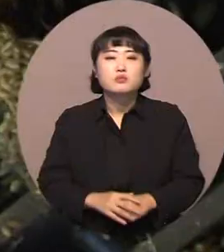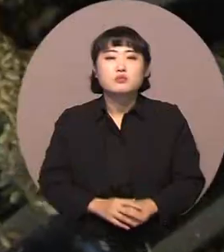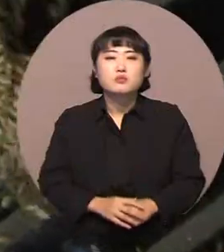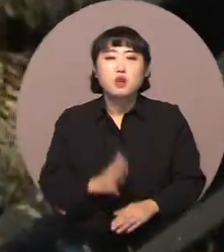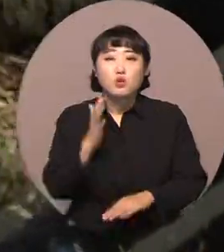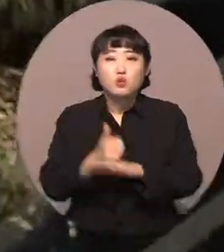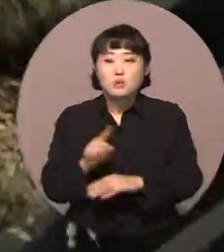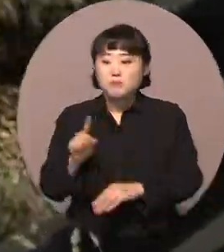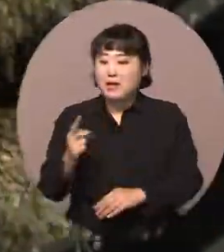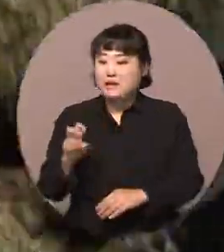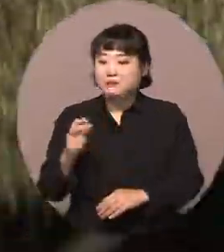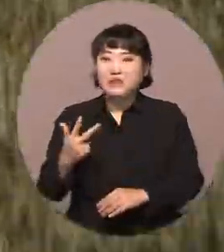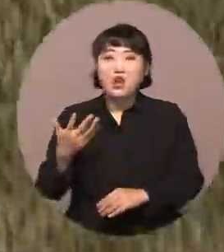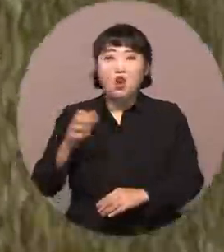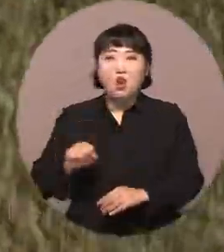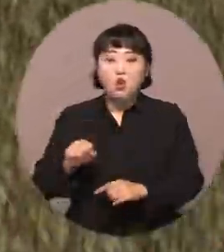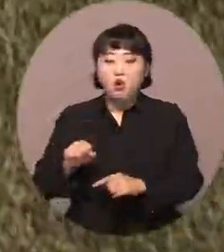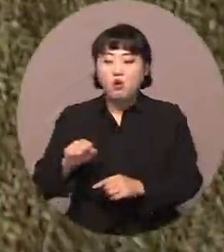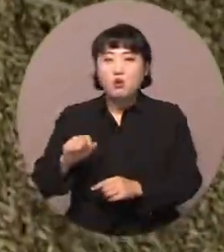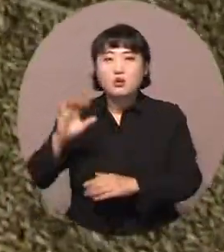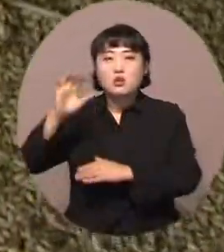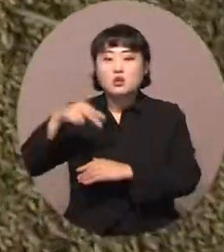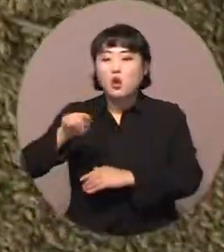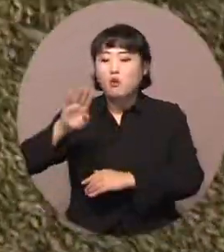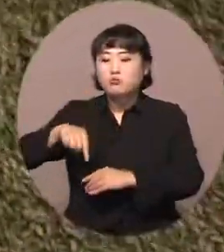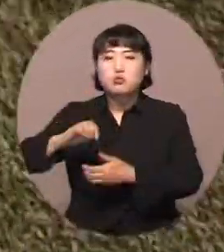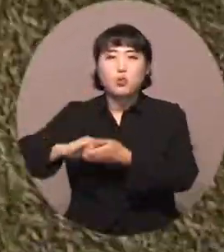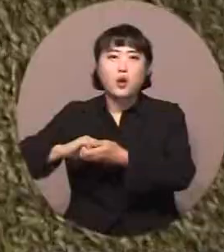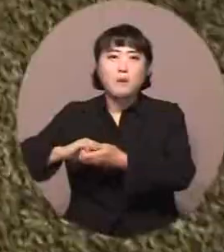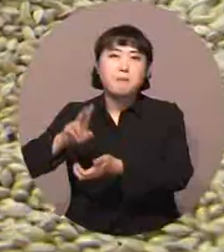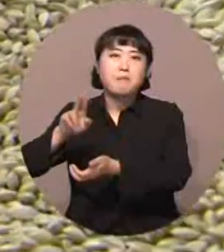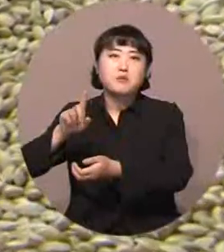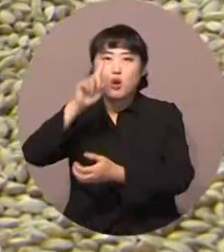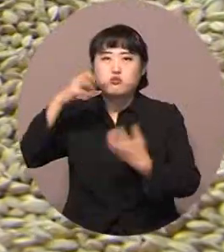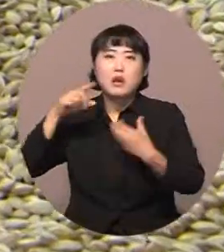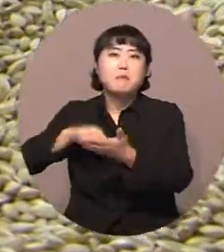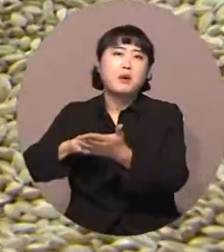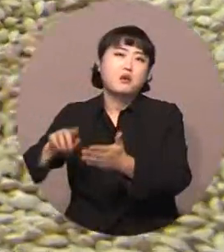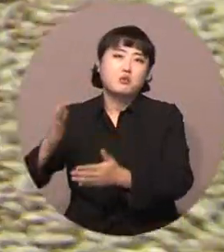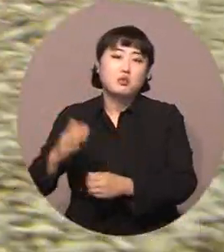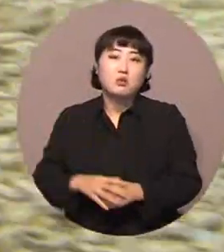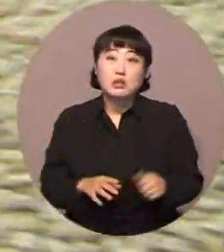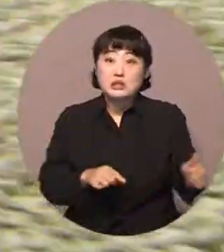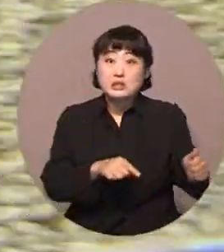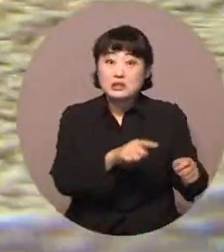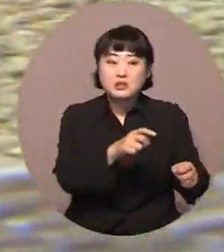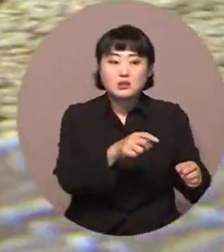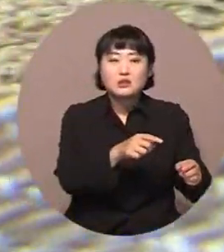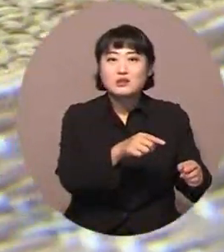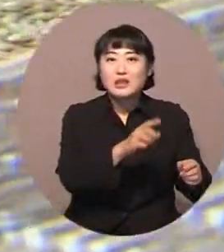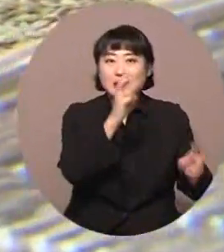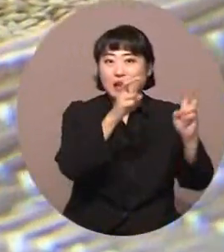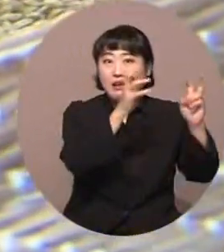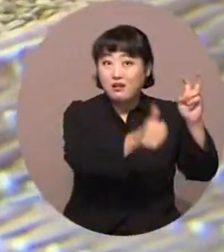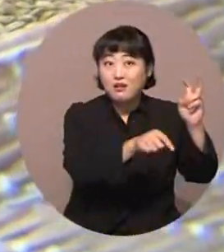원은 서부농협이 정부에 갚아야 할 빚이 됐습니다. 천수만 RPC 사장은 지난달 지병으로